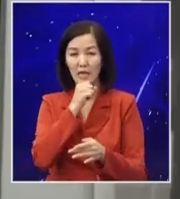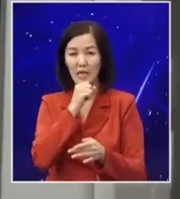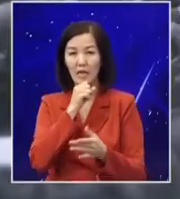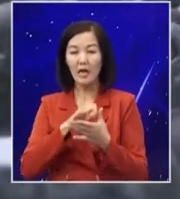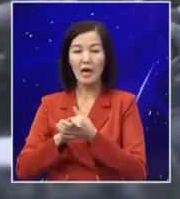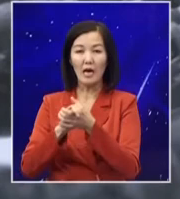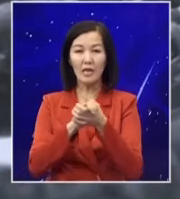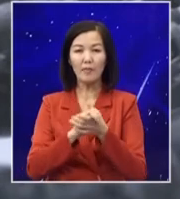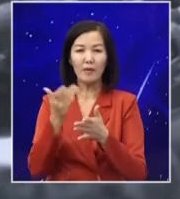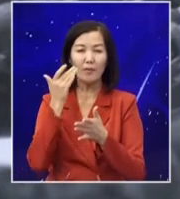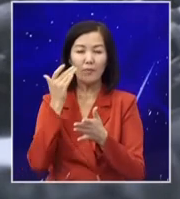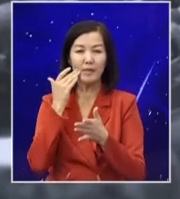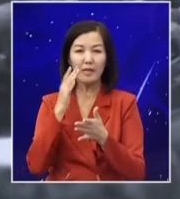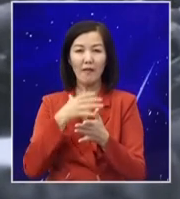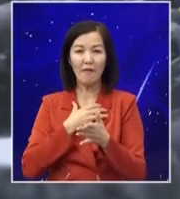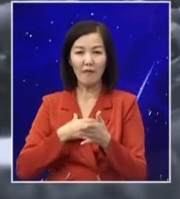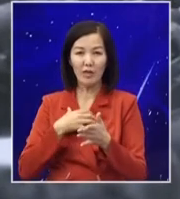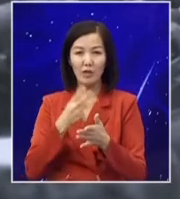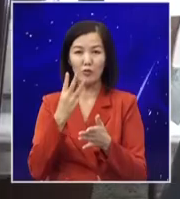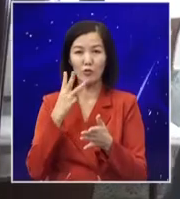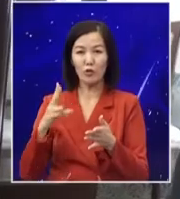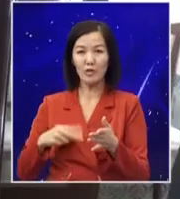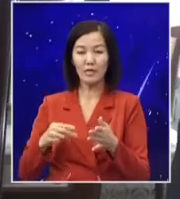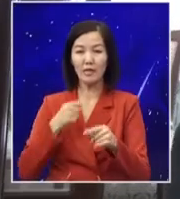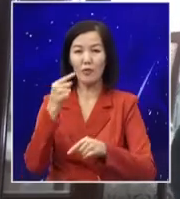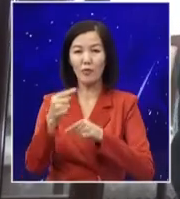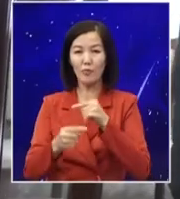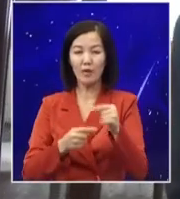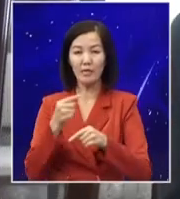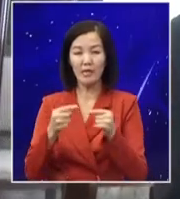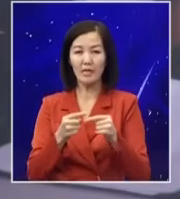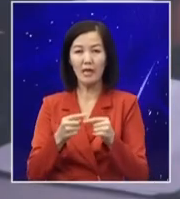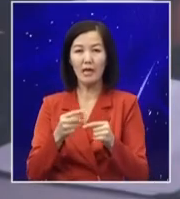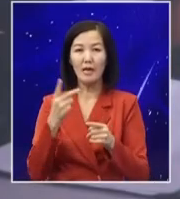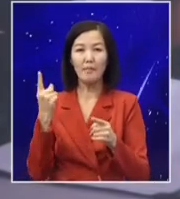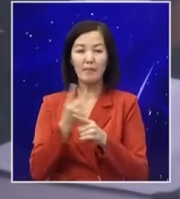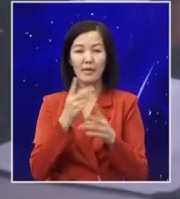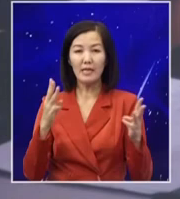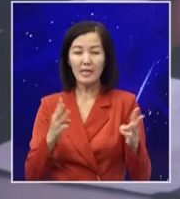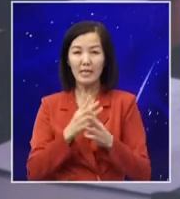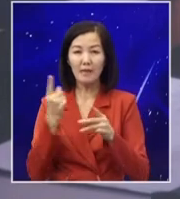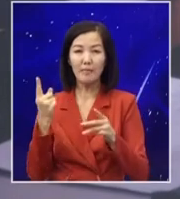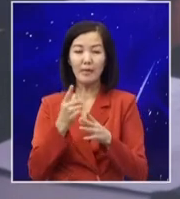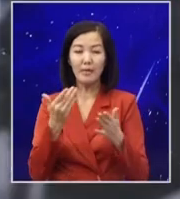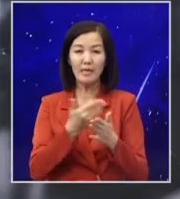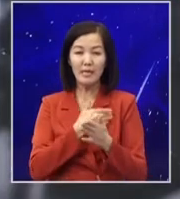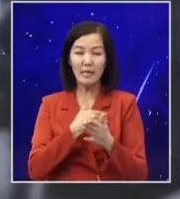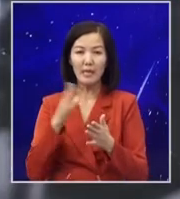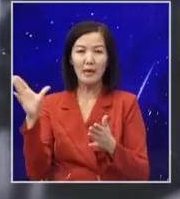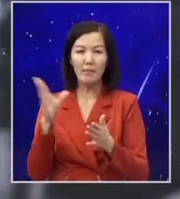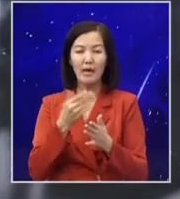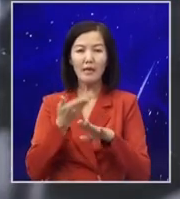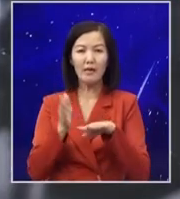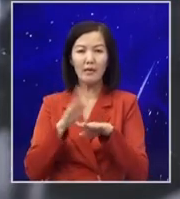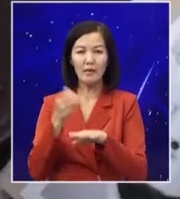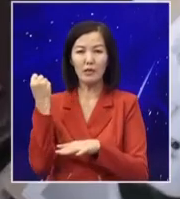бірлігін аузынан тастамайды. Үш қызынан тараған ұрпақтарына үнемі тек бір ниет, бір тілек болса ғана бар қиындықты